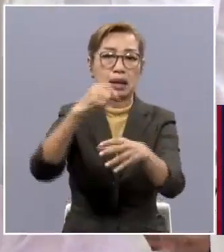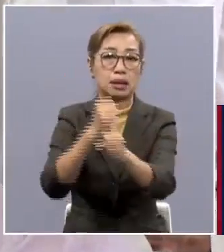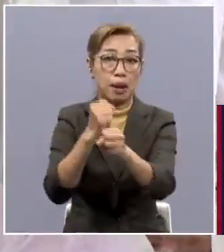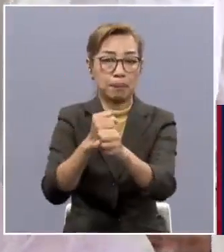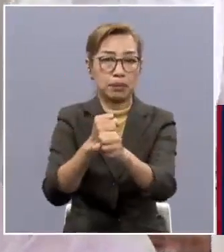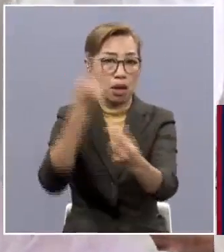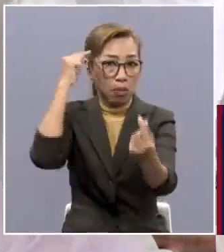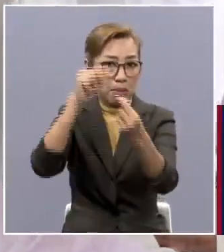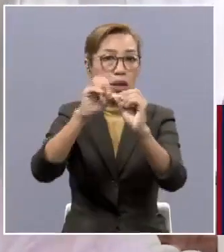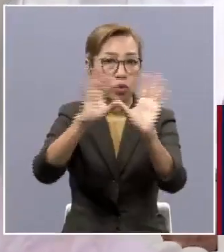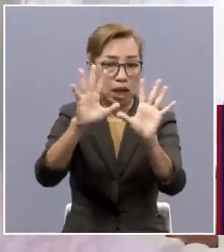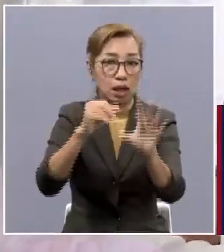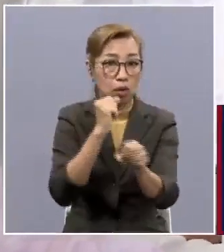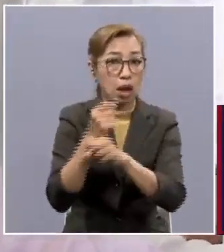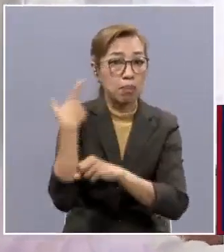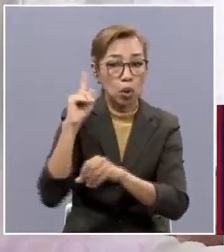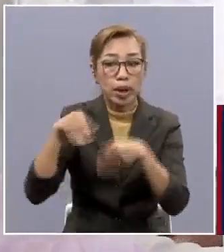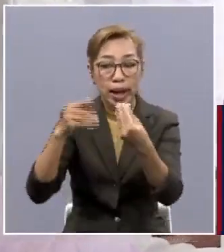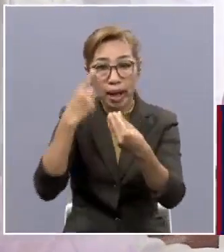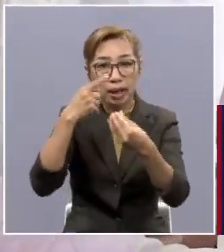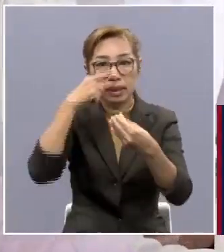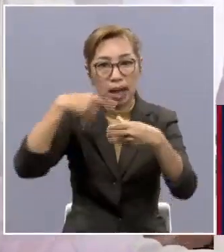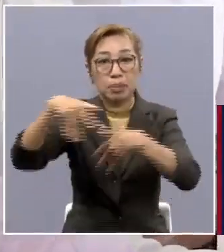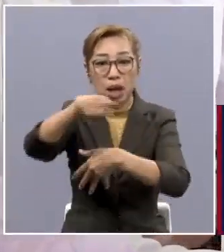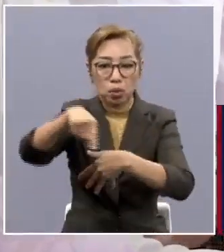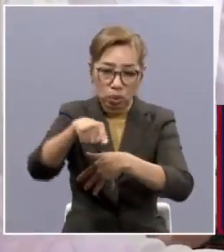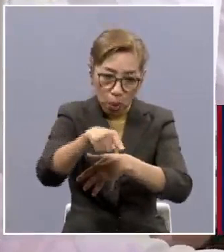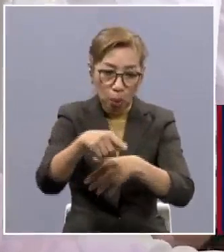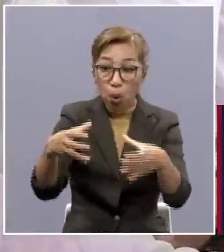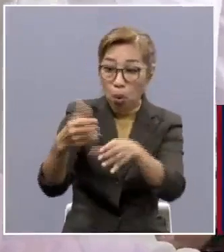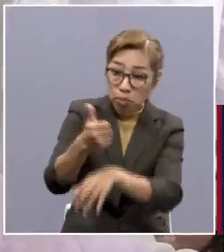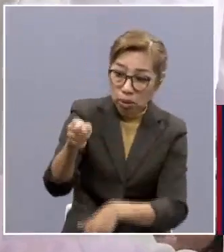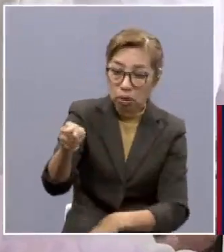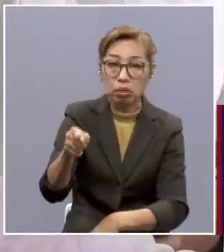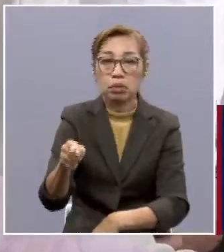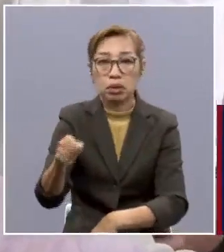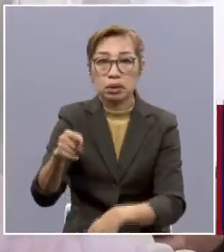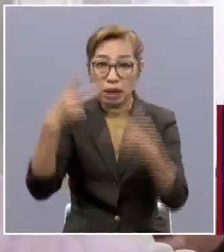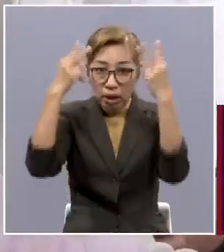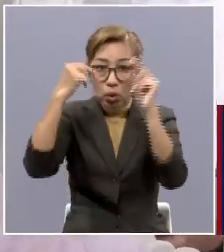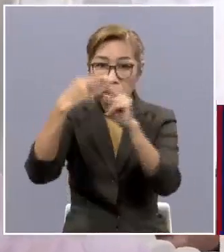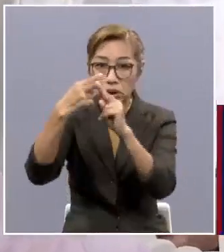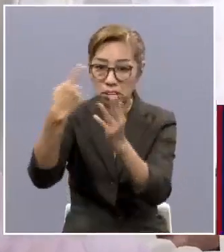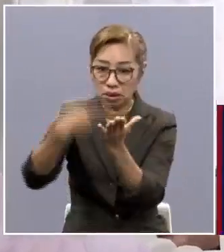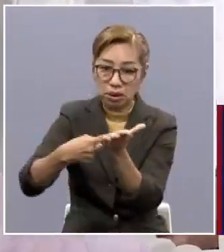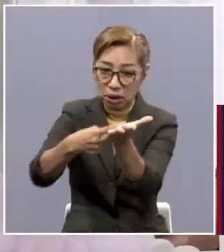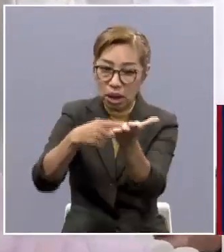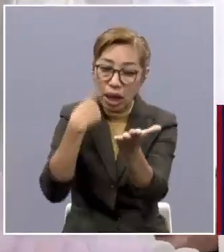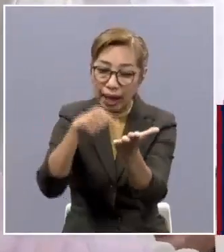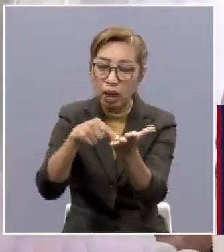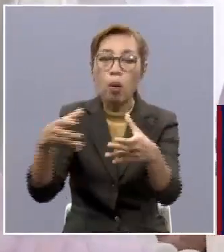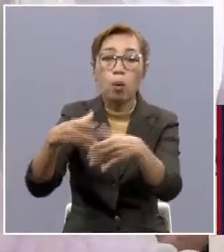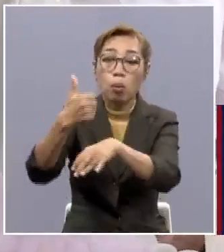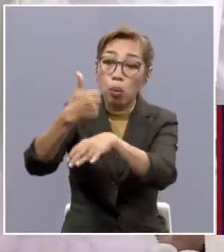ชาชนนะครับอย่างที่พรรคอื่นเขามีการระบุว่าหัวหน้าพรรคต้องเป็นแคนดิเดตนายกแต่ในส่วนของเพื่อไทยเนี่ยไม่จำเป็นเพราะไม่มีข้อบังคับใดเขียนเอา